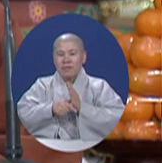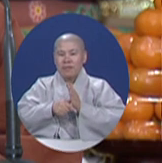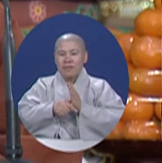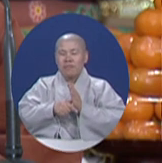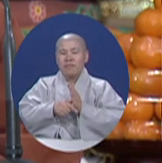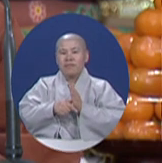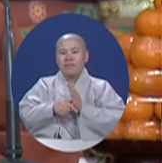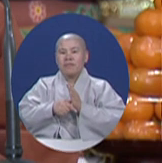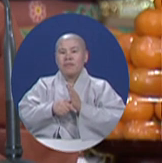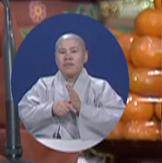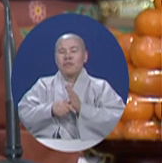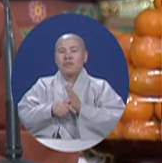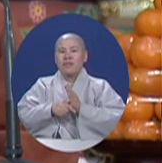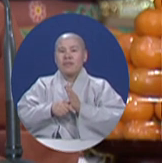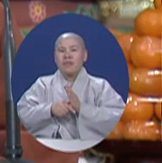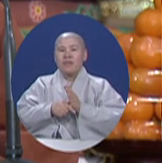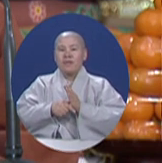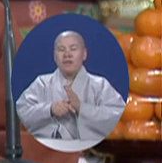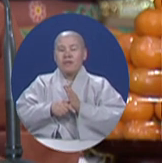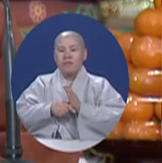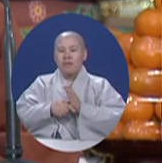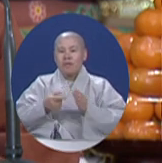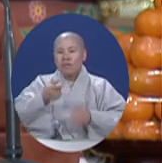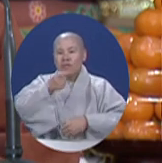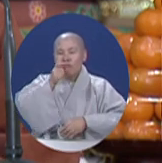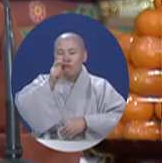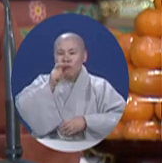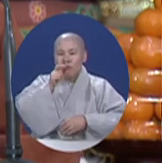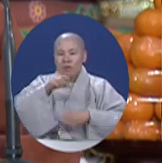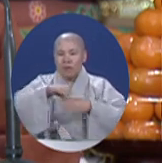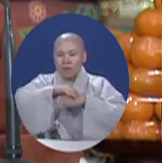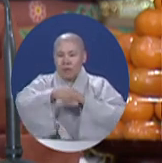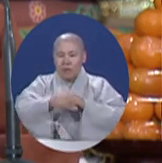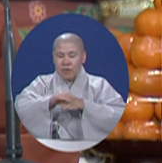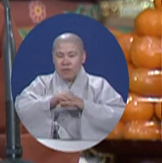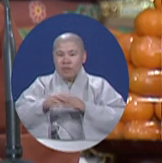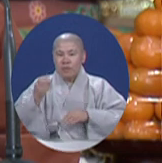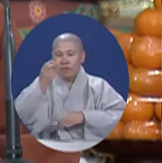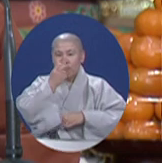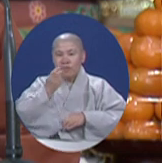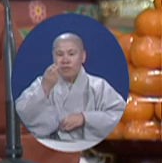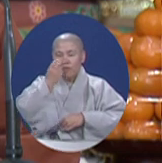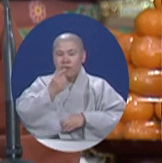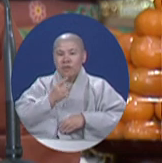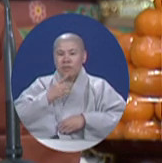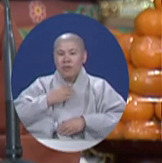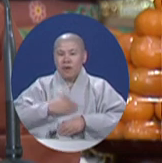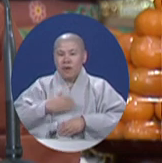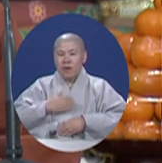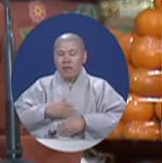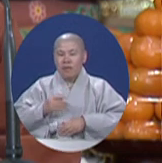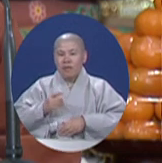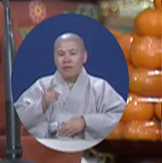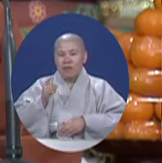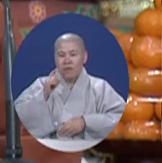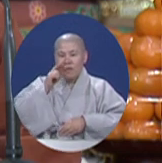부지 능정탁수라 물로 그릇 씻을 줄만 알았지 탁한